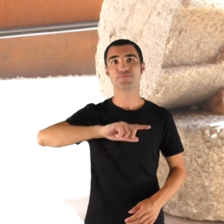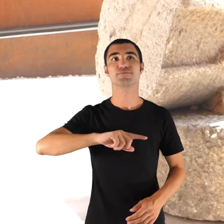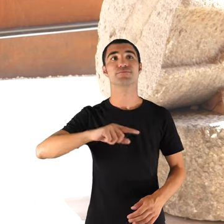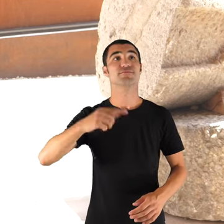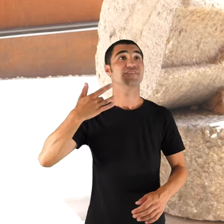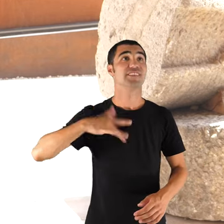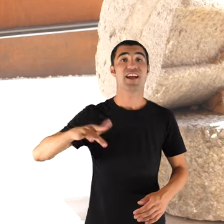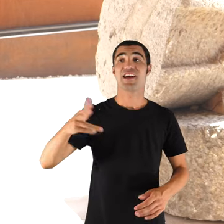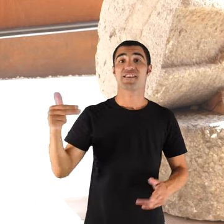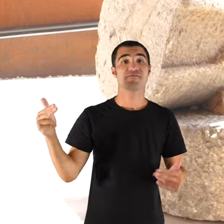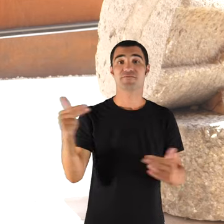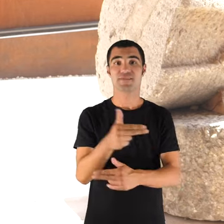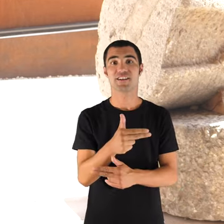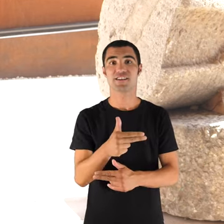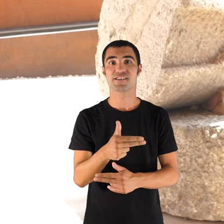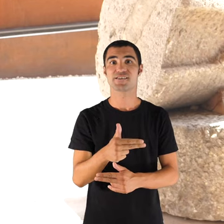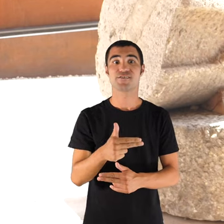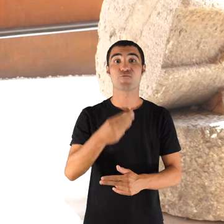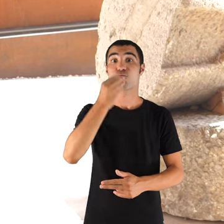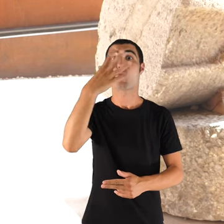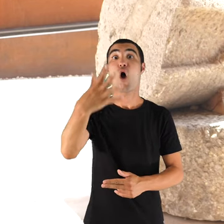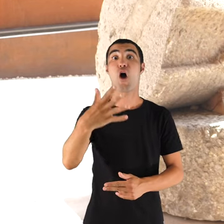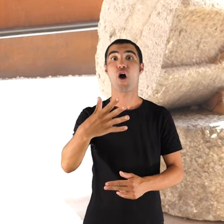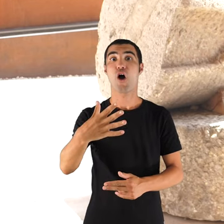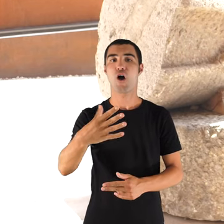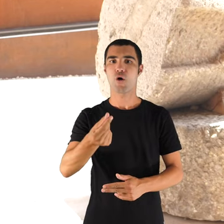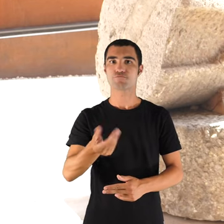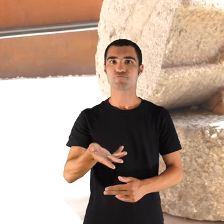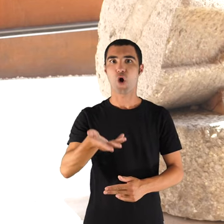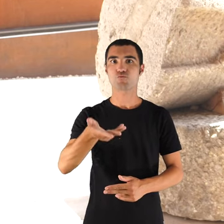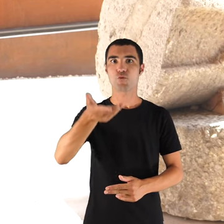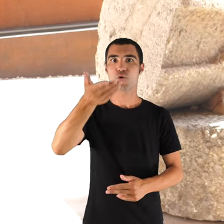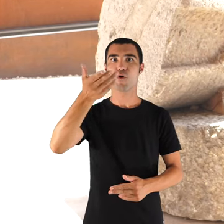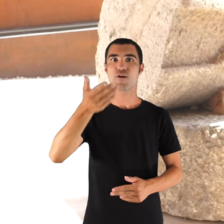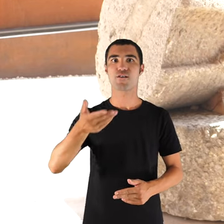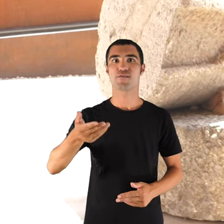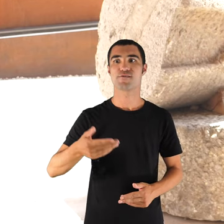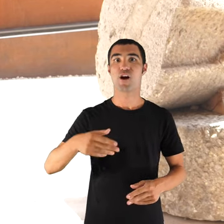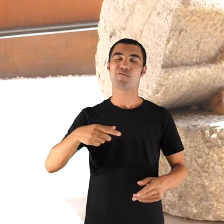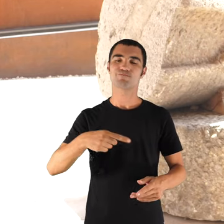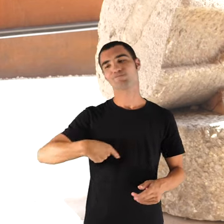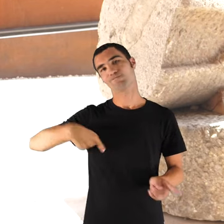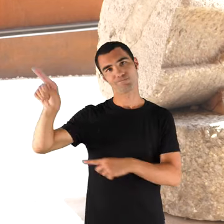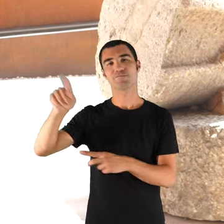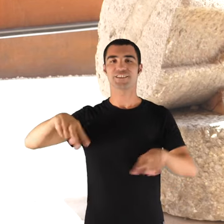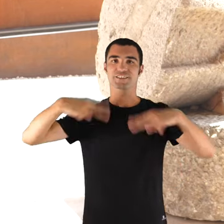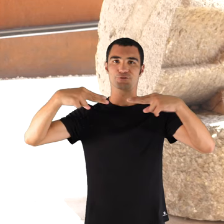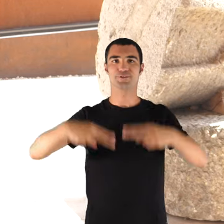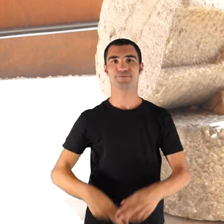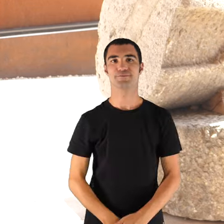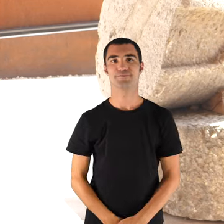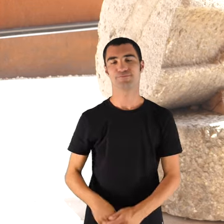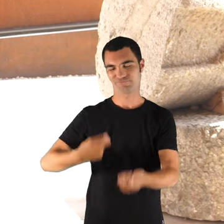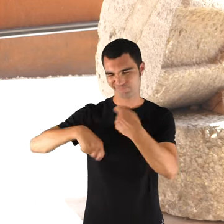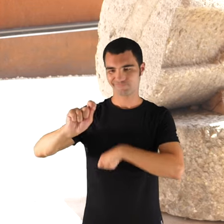ja el peix bo, diríem, ja havia agafat un preu, que ara en els restaurants. Sí que és vera